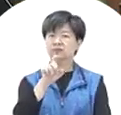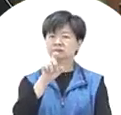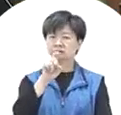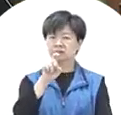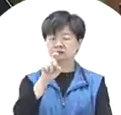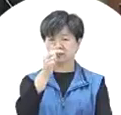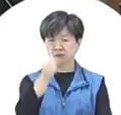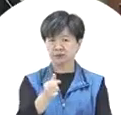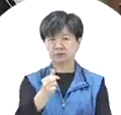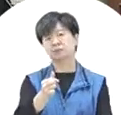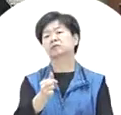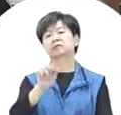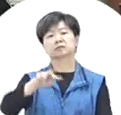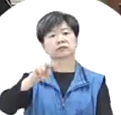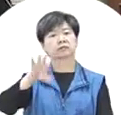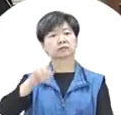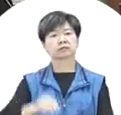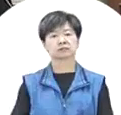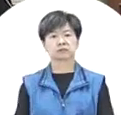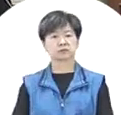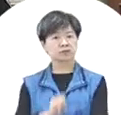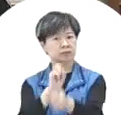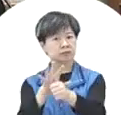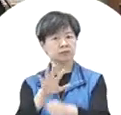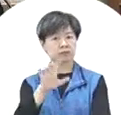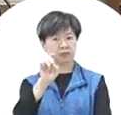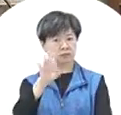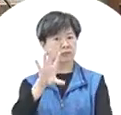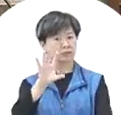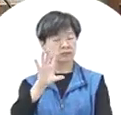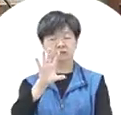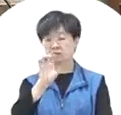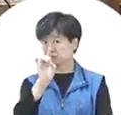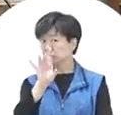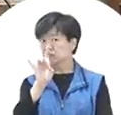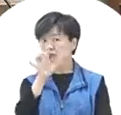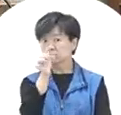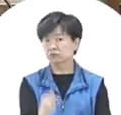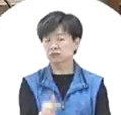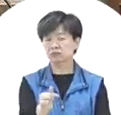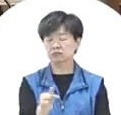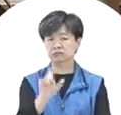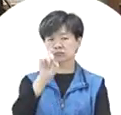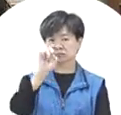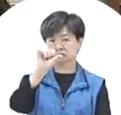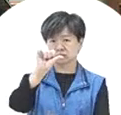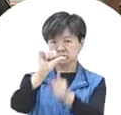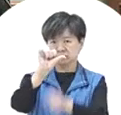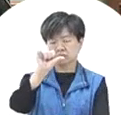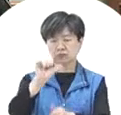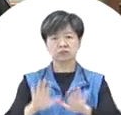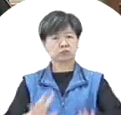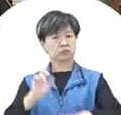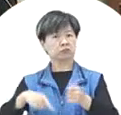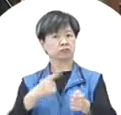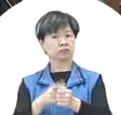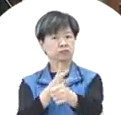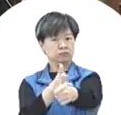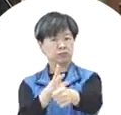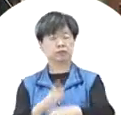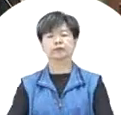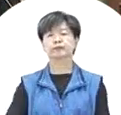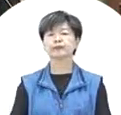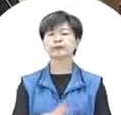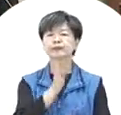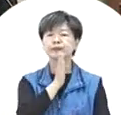10亿、10.2亿、10.2亿， 这个15亿吧？ 15亿。 哎，好。 今年的预算呢？ 12，对，15亿。